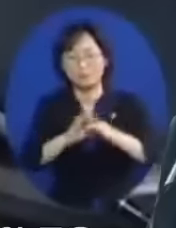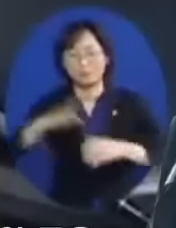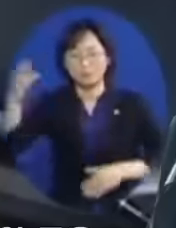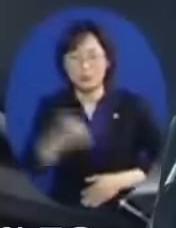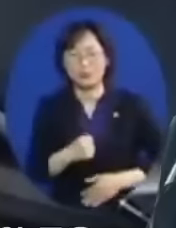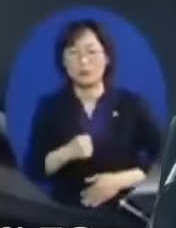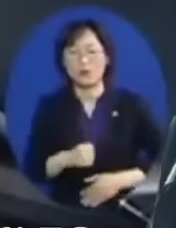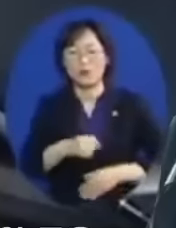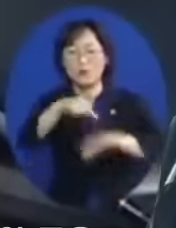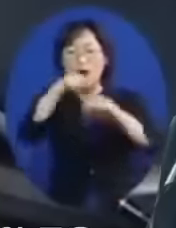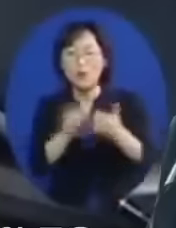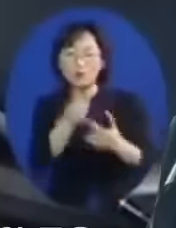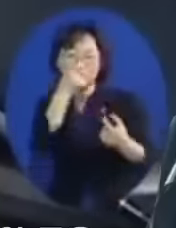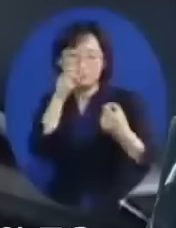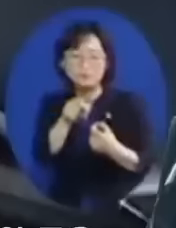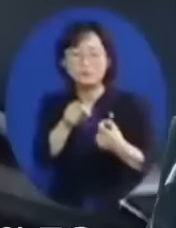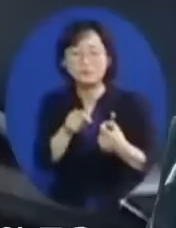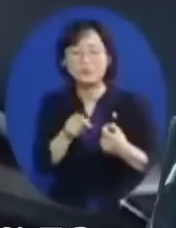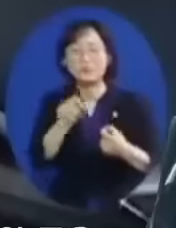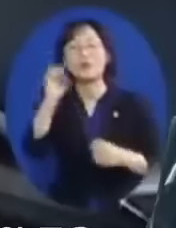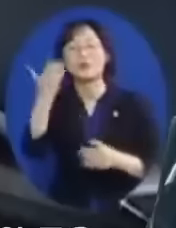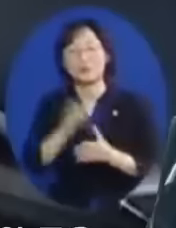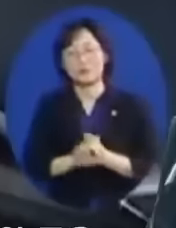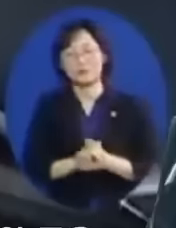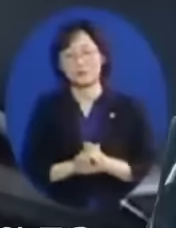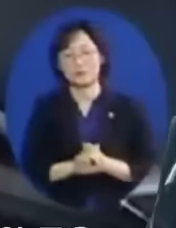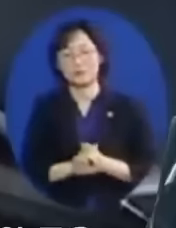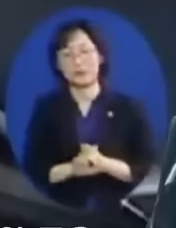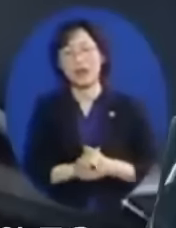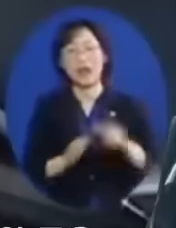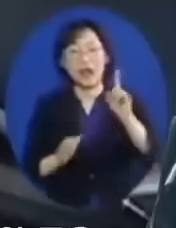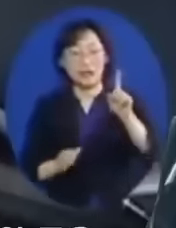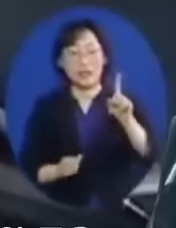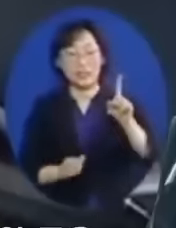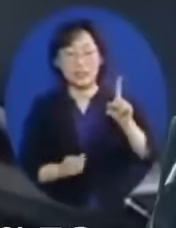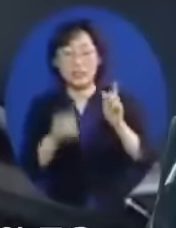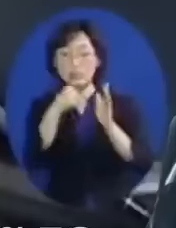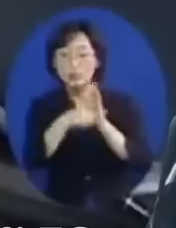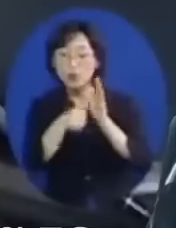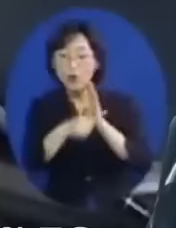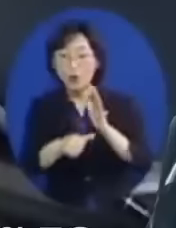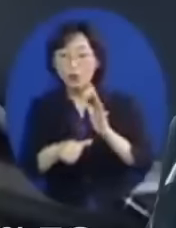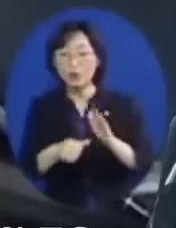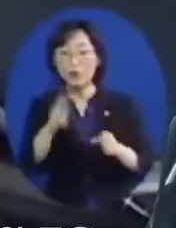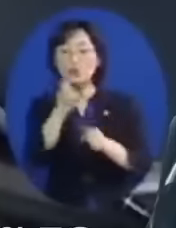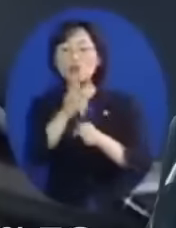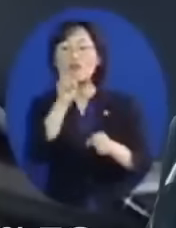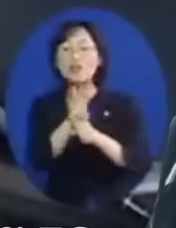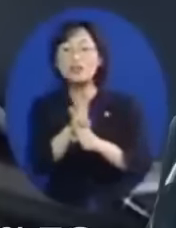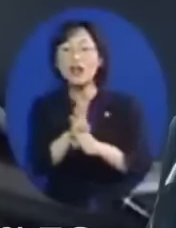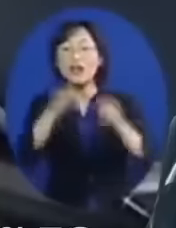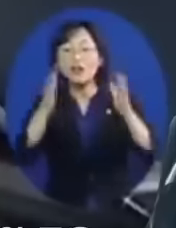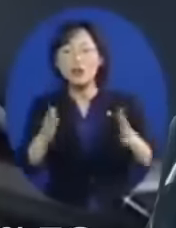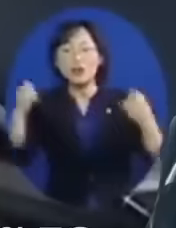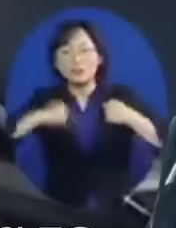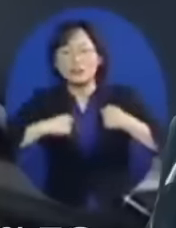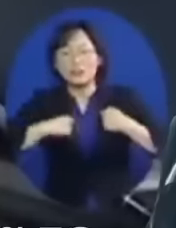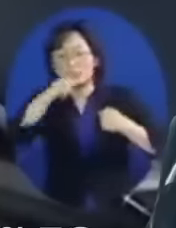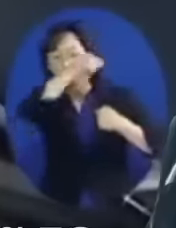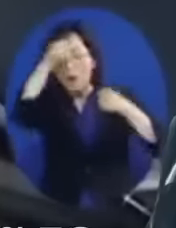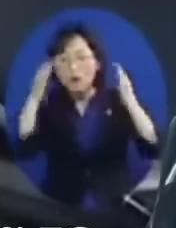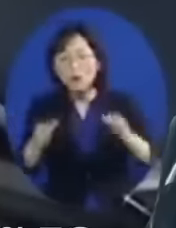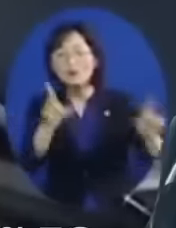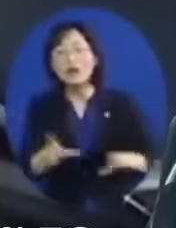마음에 친밀하게 지내야 되는 것입니다. 한 가지 물건을 24시간 굶어지고 평생을